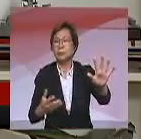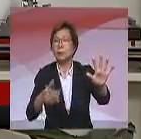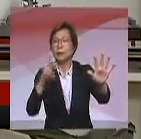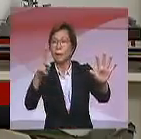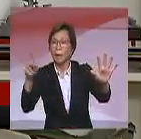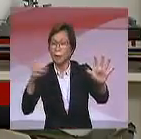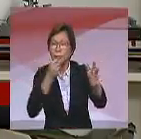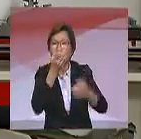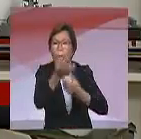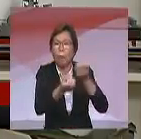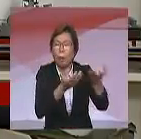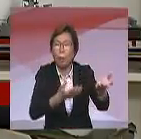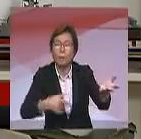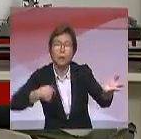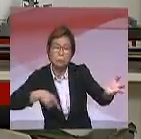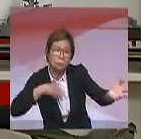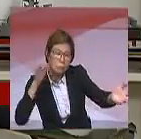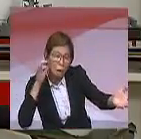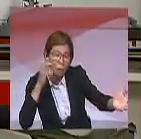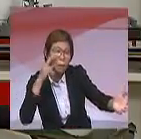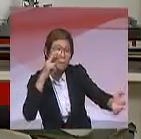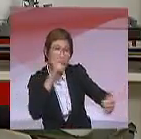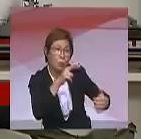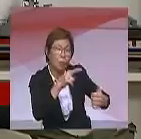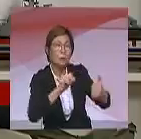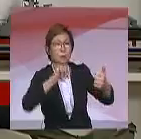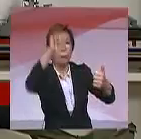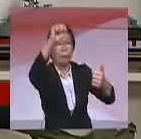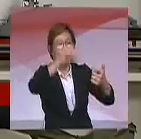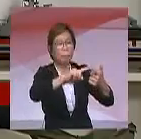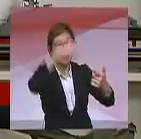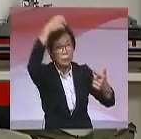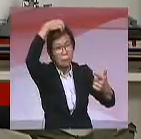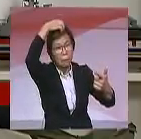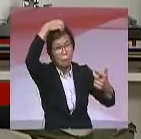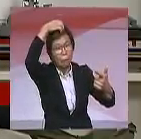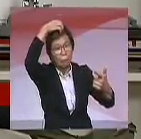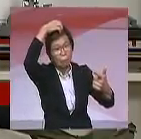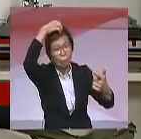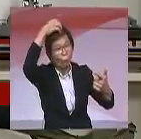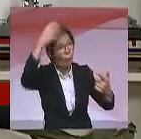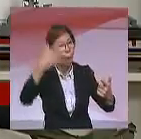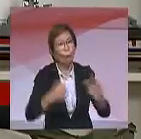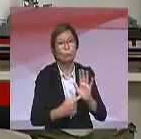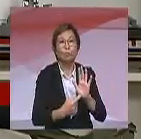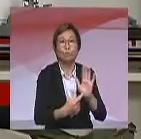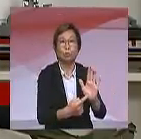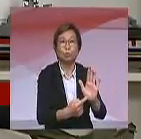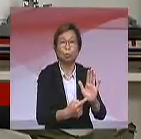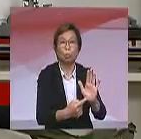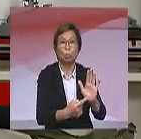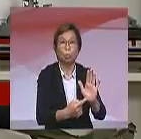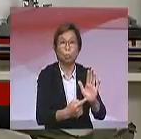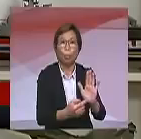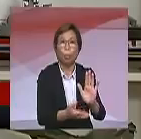Kita lihat beberapa kawasan seperti Sabah dan Selangor masih lagi menunjukkan